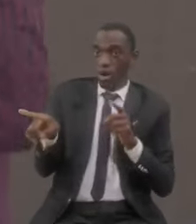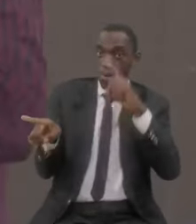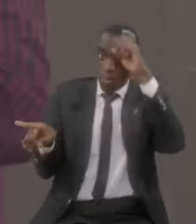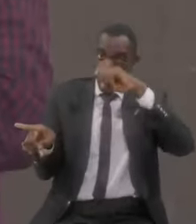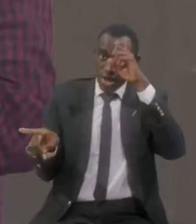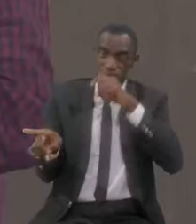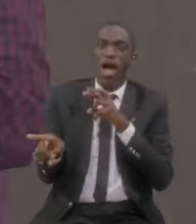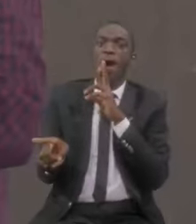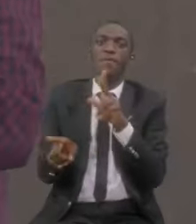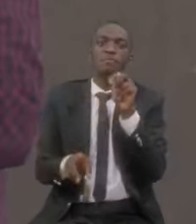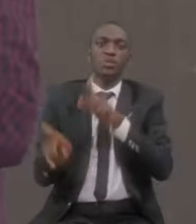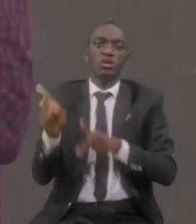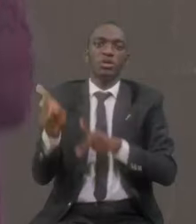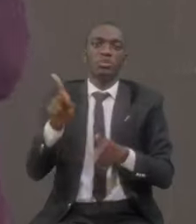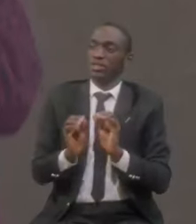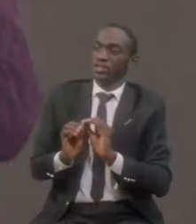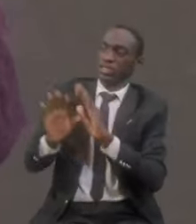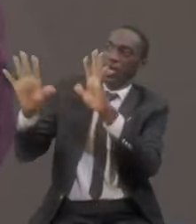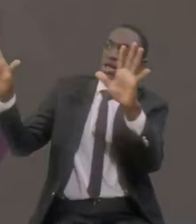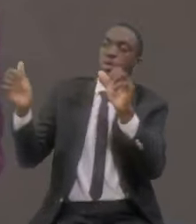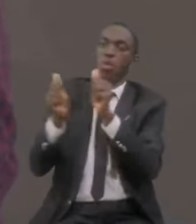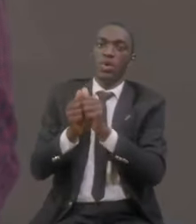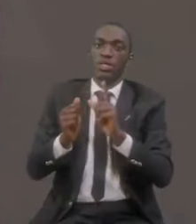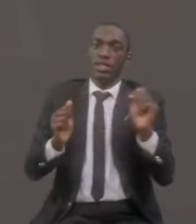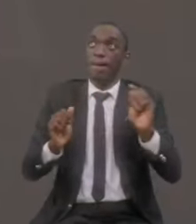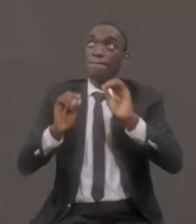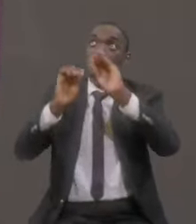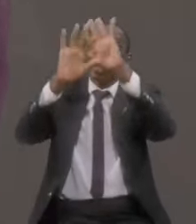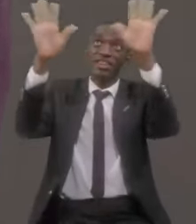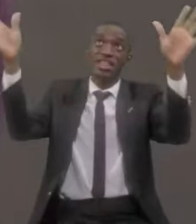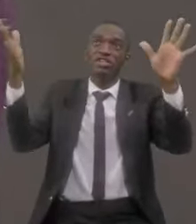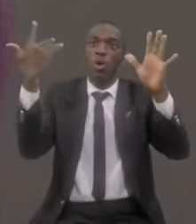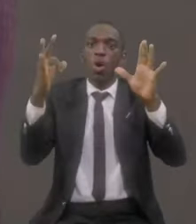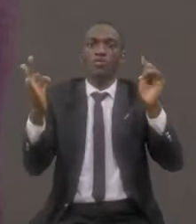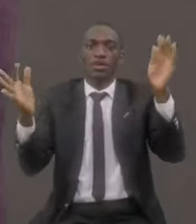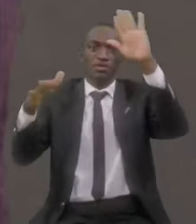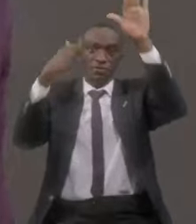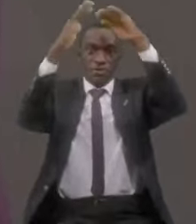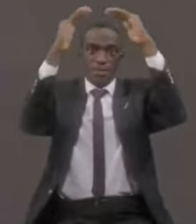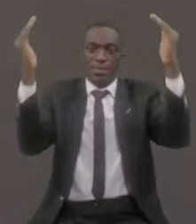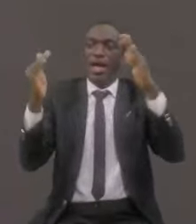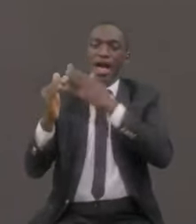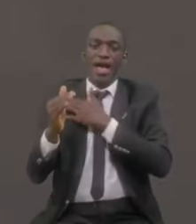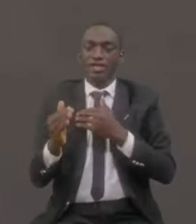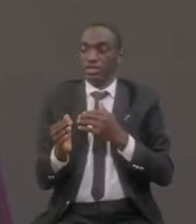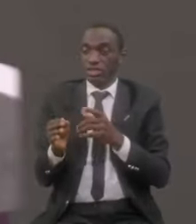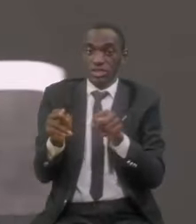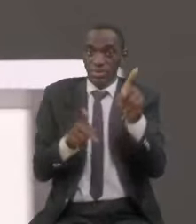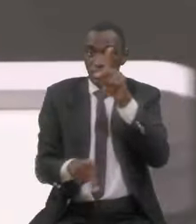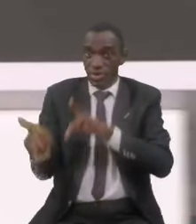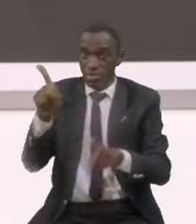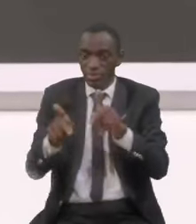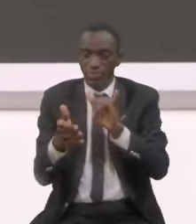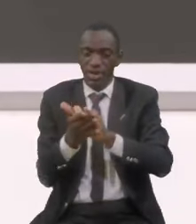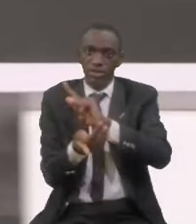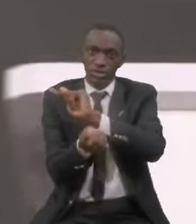qui brillent comme la splendeur du ciel. Et ceux qui auront enseigné, ceux qui